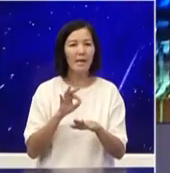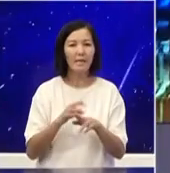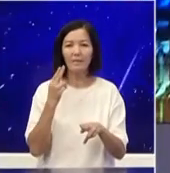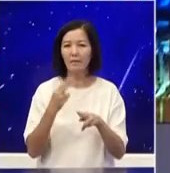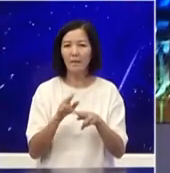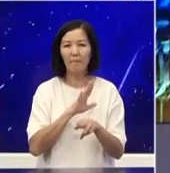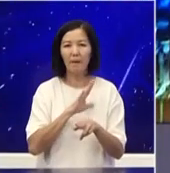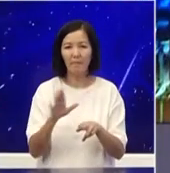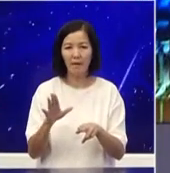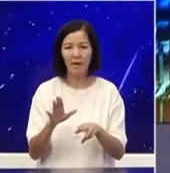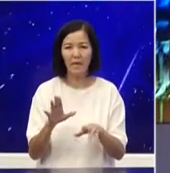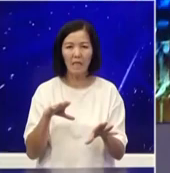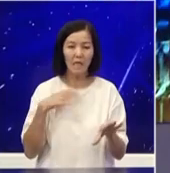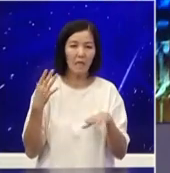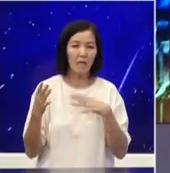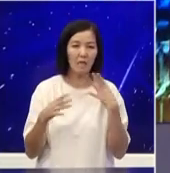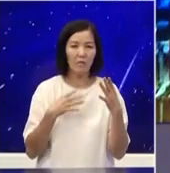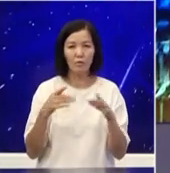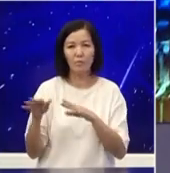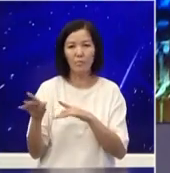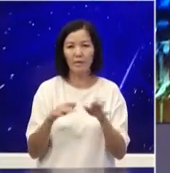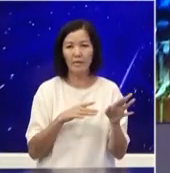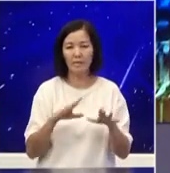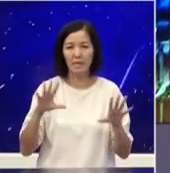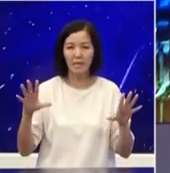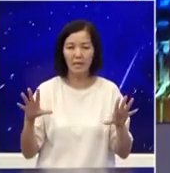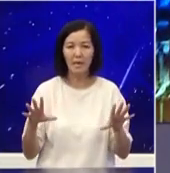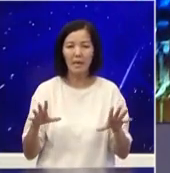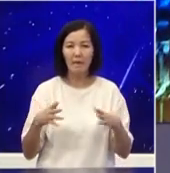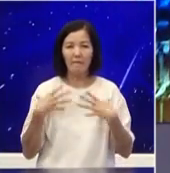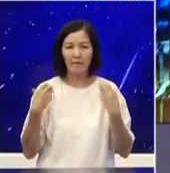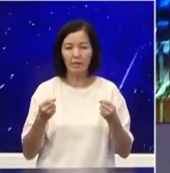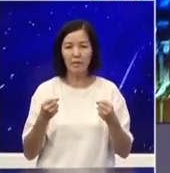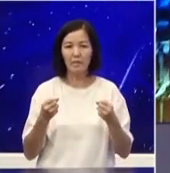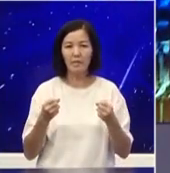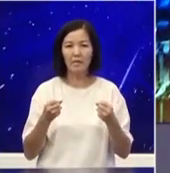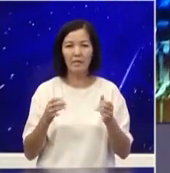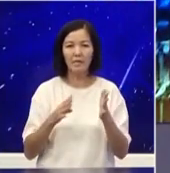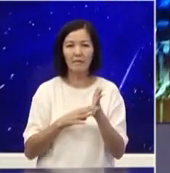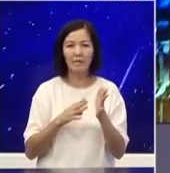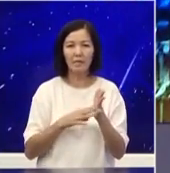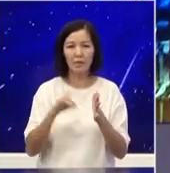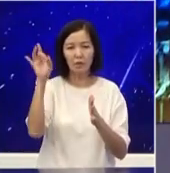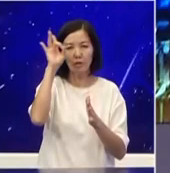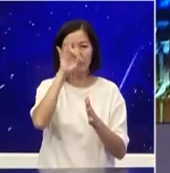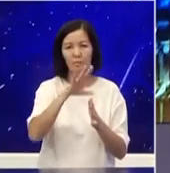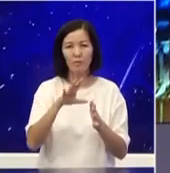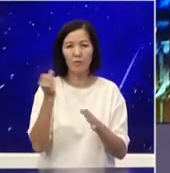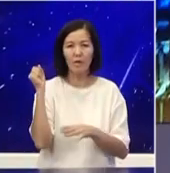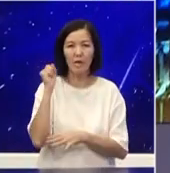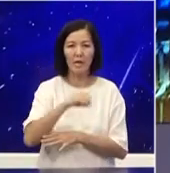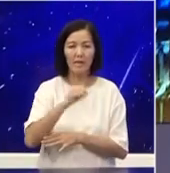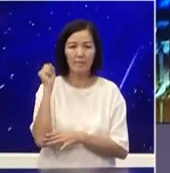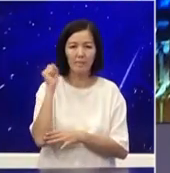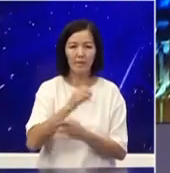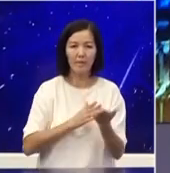Пандемия – не помеха ни тренировочному процессу, ни поддержке физической формы. Так считает 9-кратный чемпион Азии по армрестлингу среди